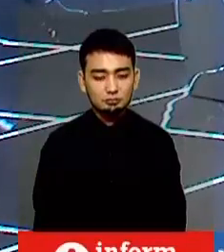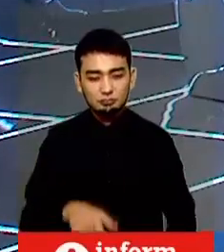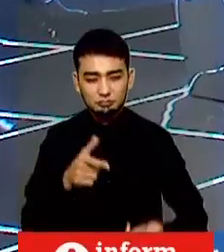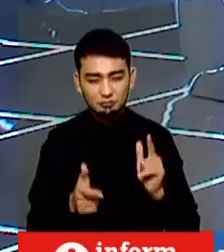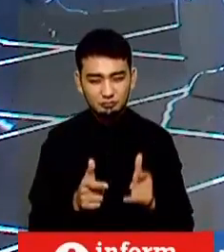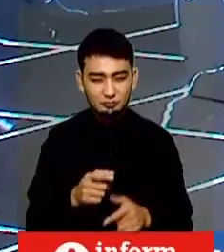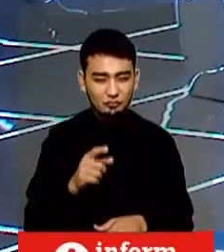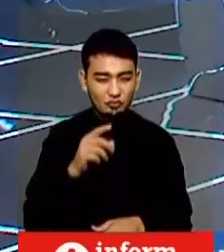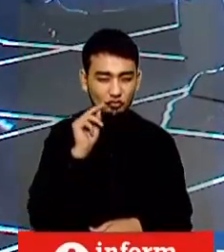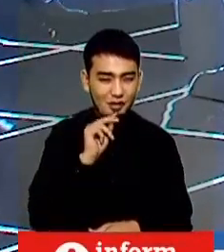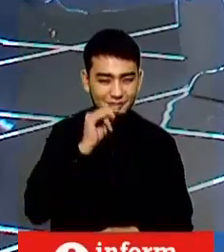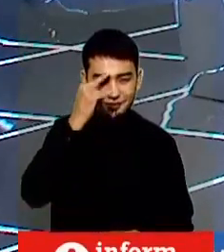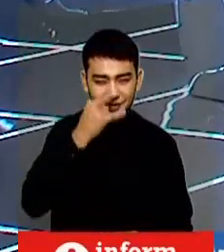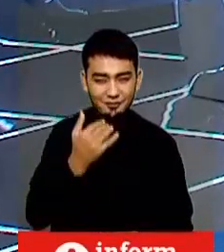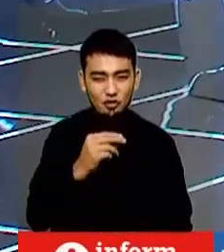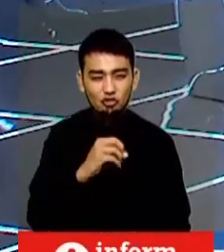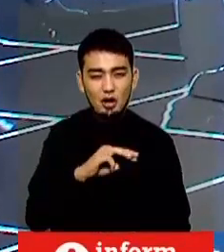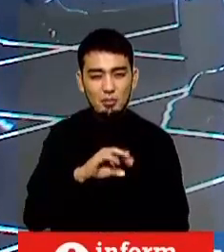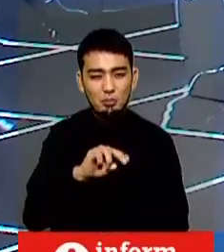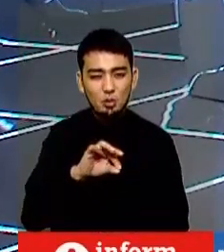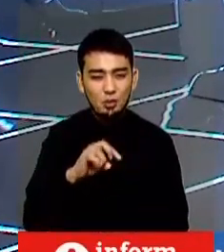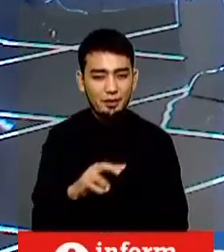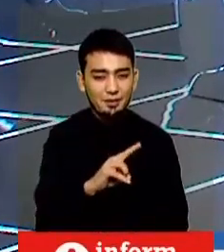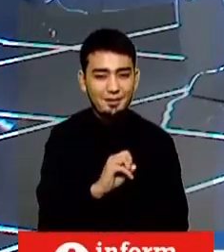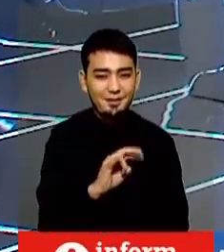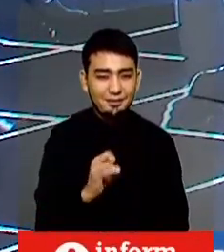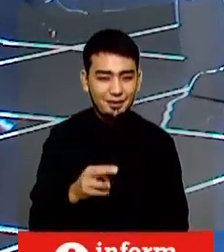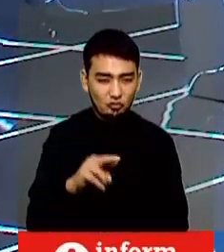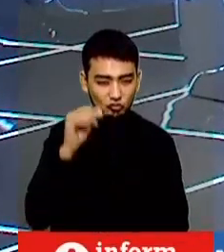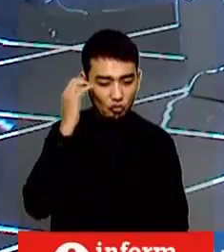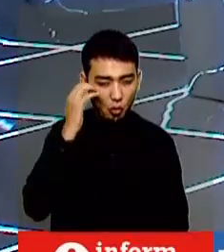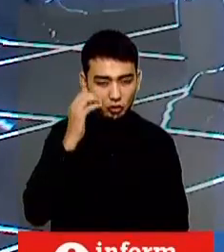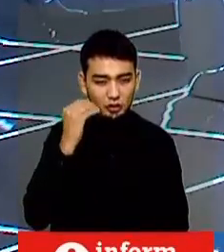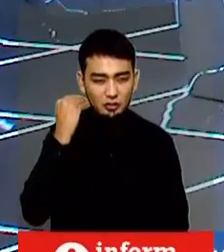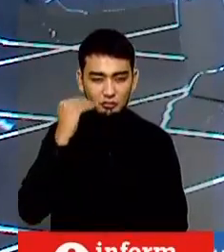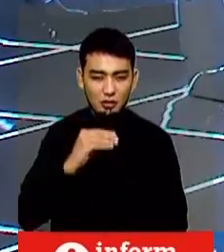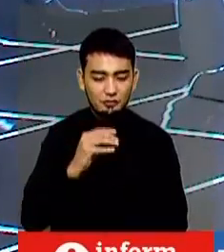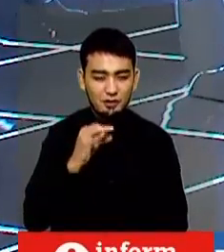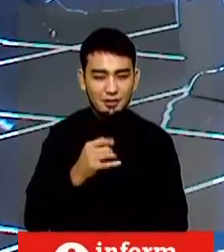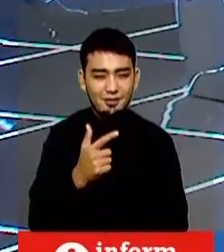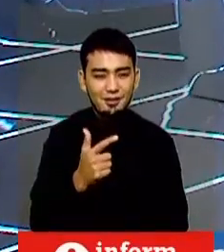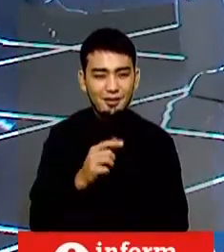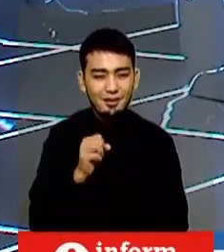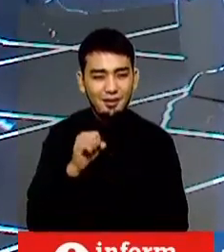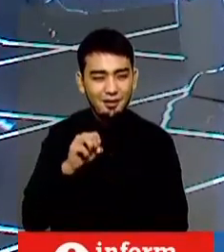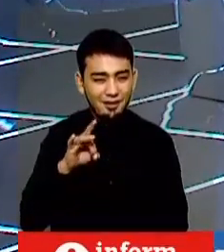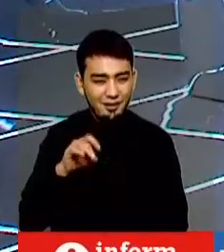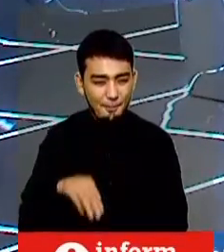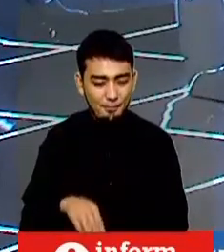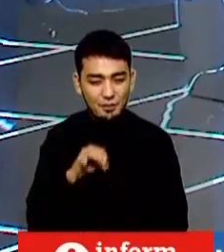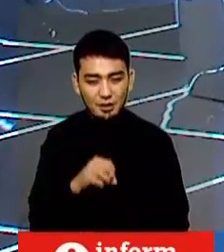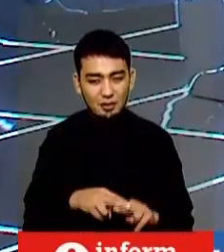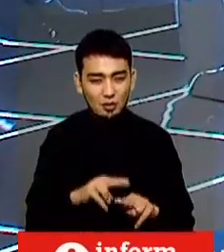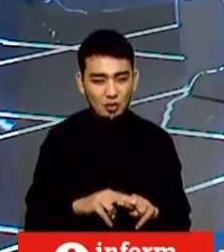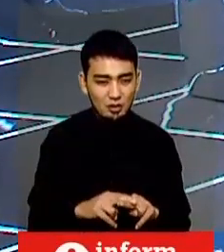Настоящий натуральный казахский чай – чемпион Кения Сансет. Это черный, высококачественный, гранулированный кенийский чай, который